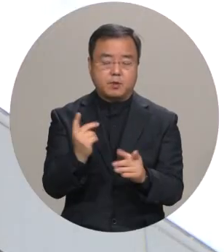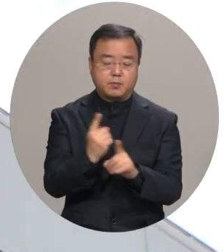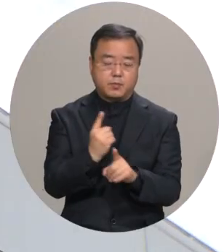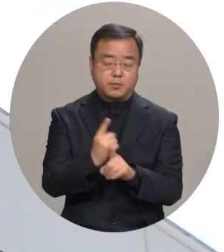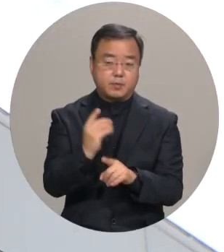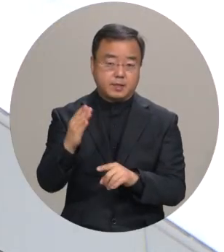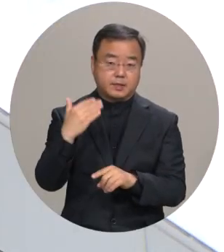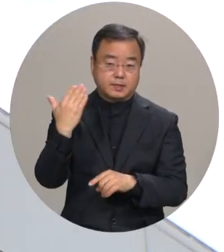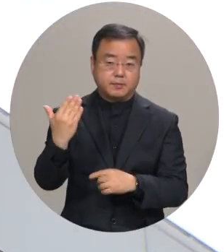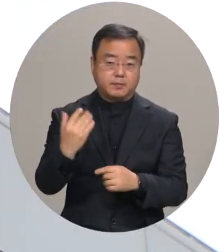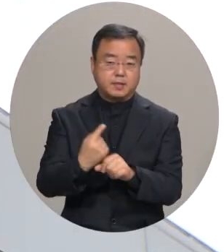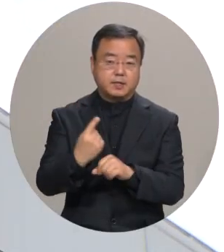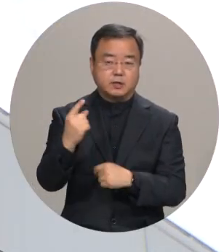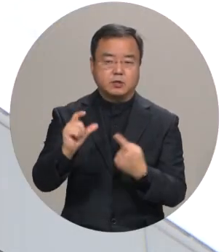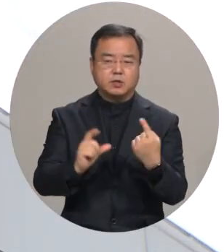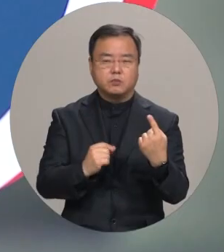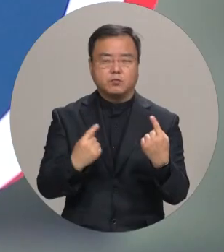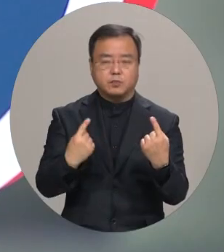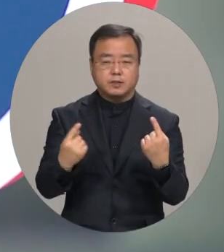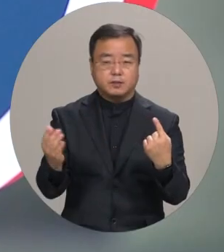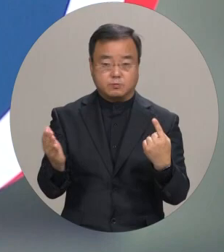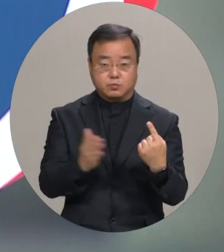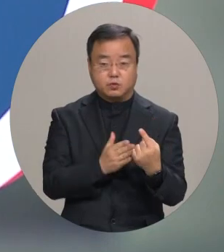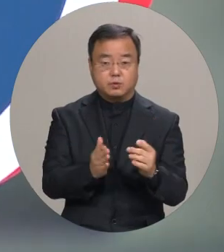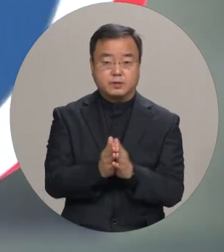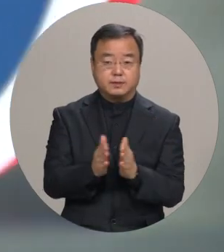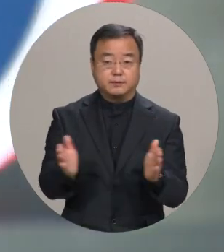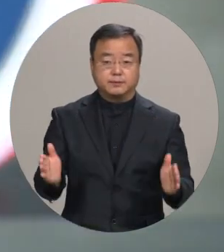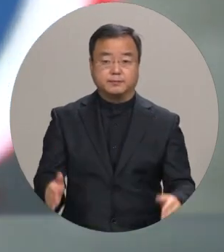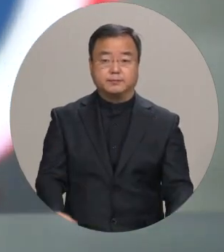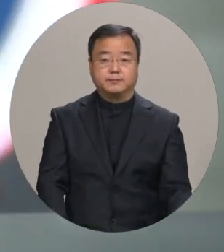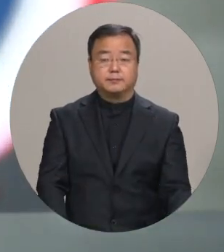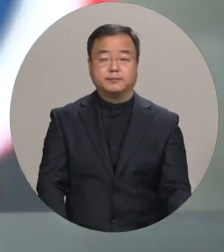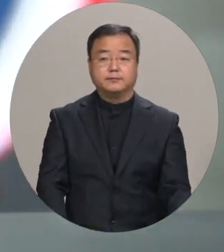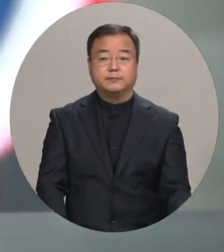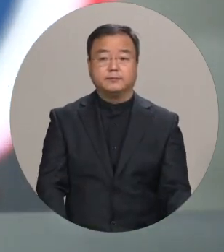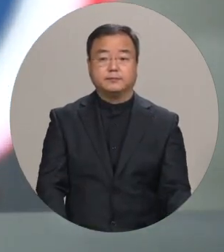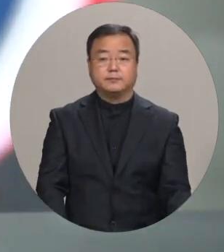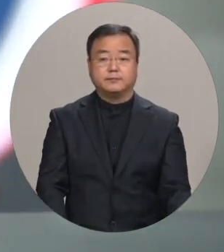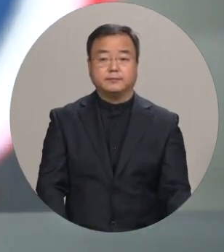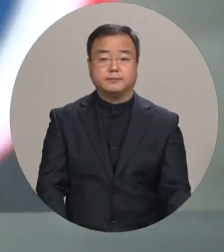거쳐 내년 1월 1일부터 시행할 계획입니다. EBS 뉴스 이상미입니다.